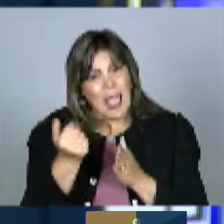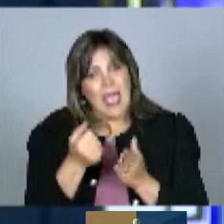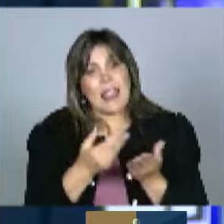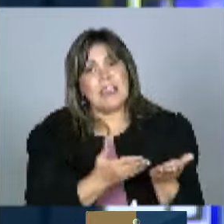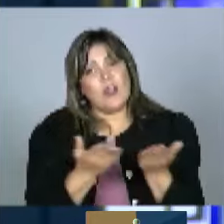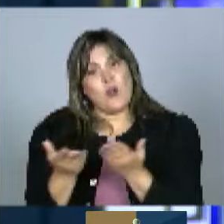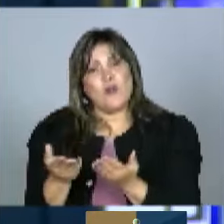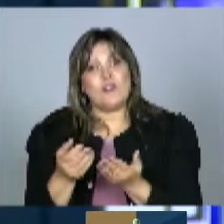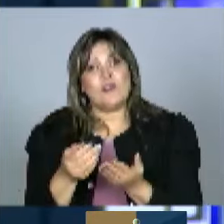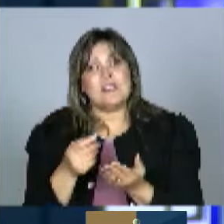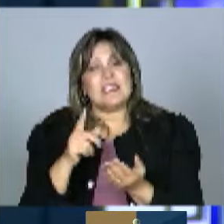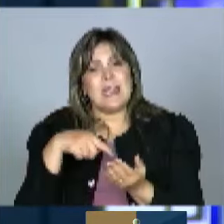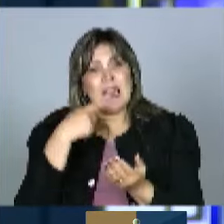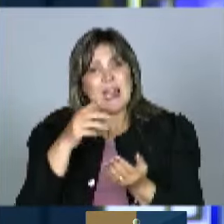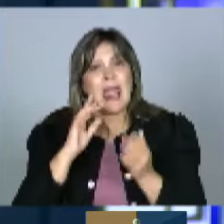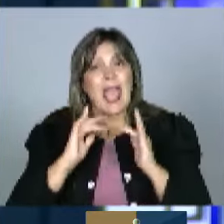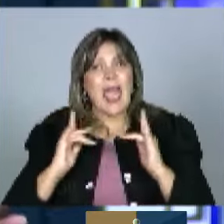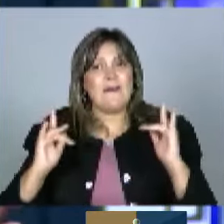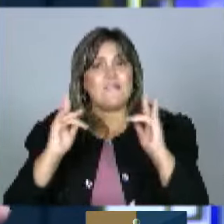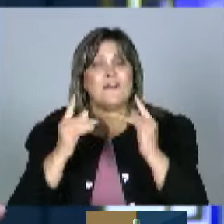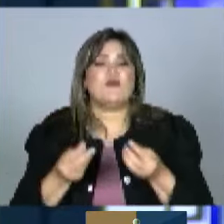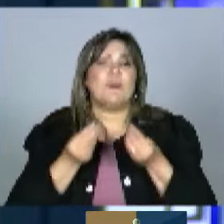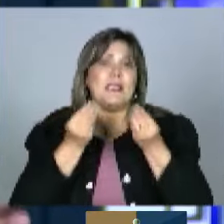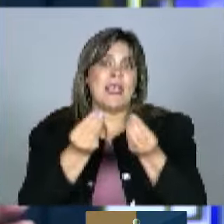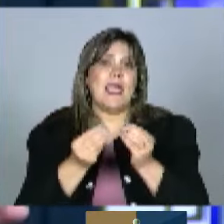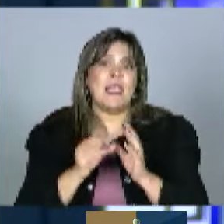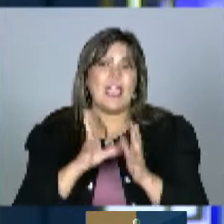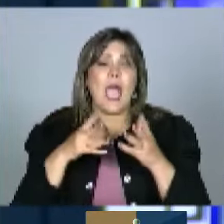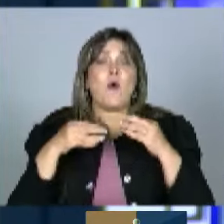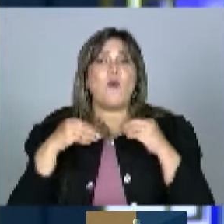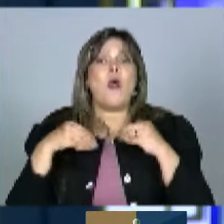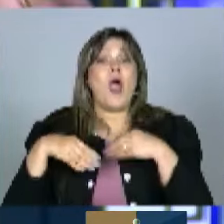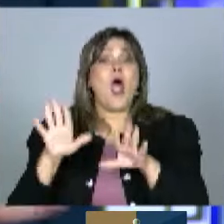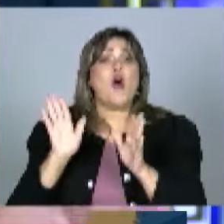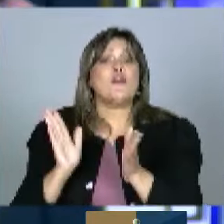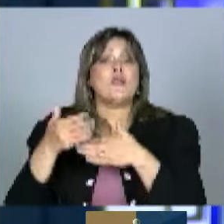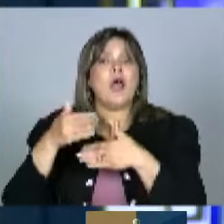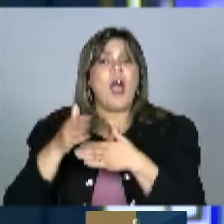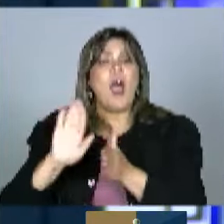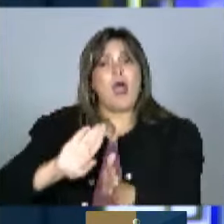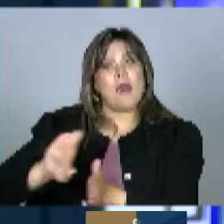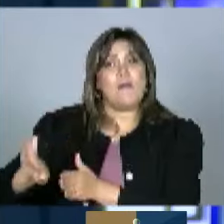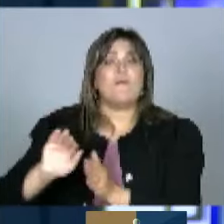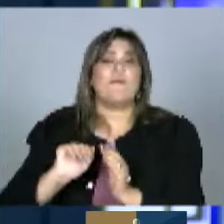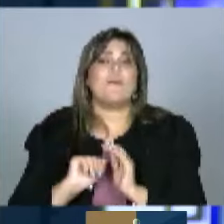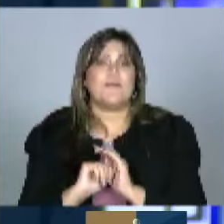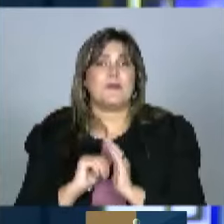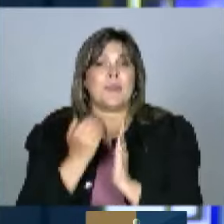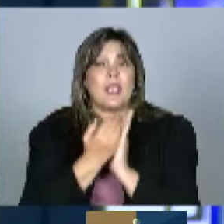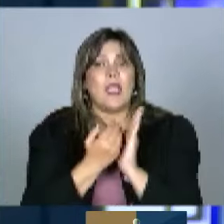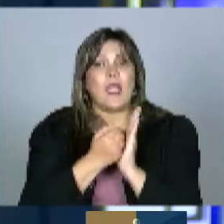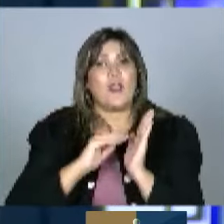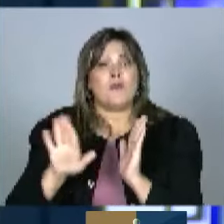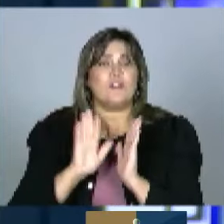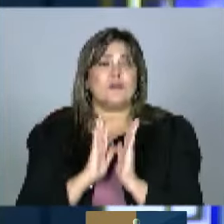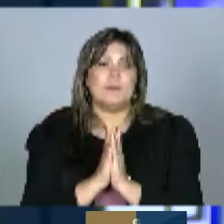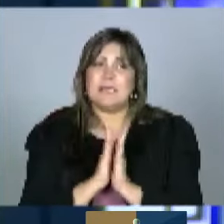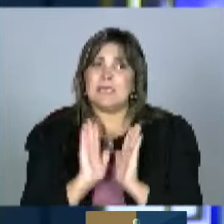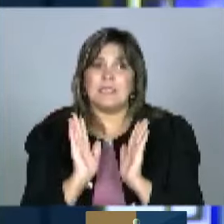استلب المنقولات بتاعتك والا اوده في مخزن وملزمه بقيمه ايجار هذا